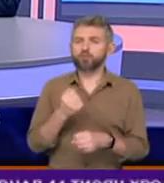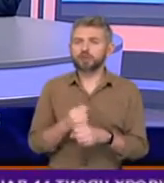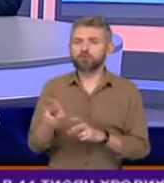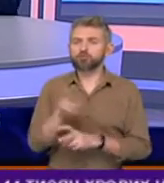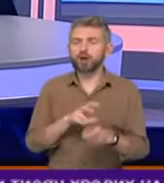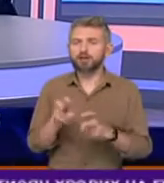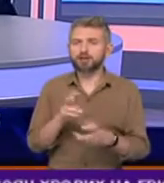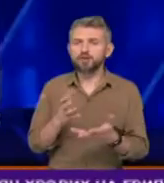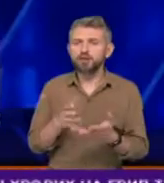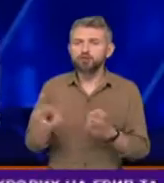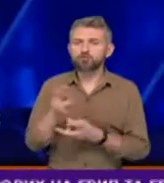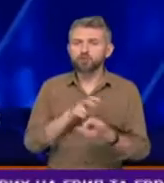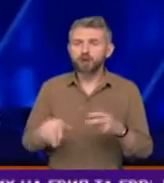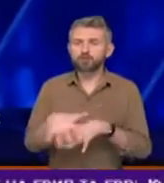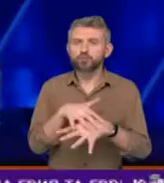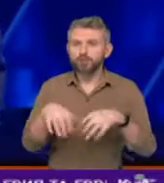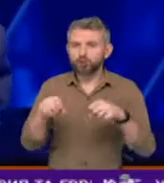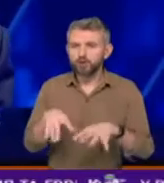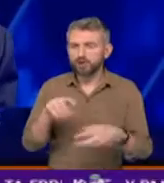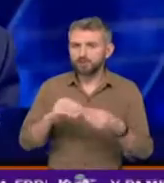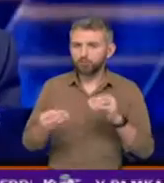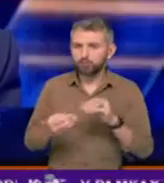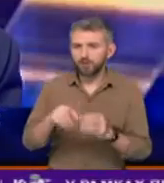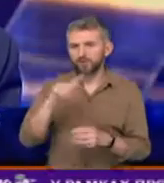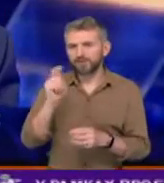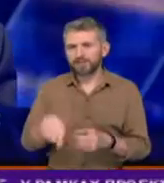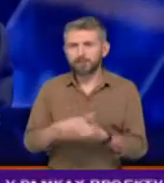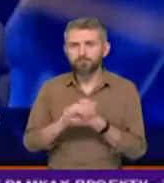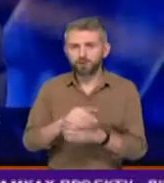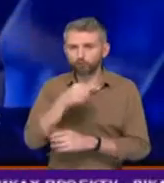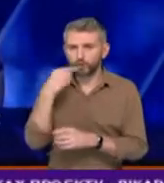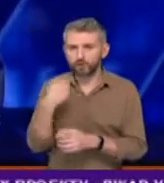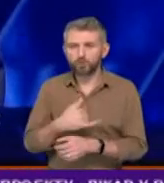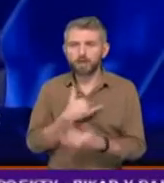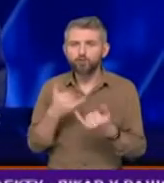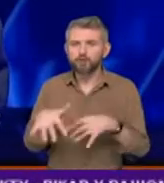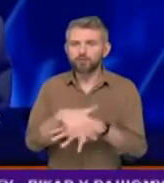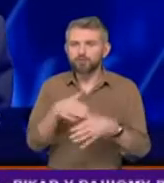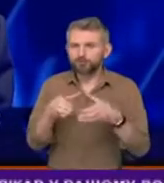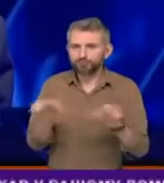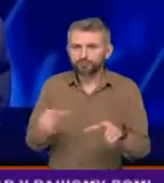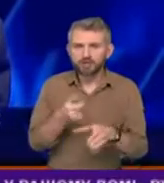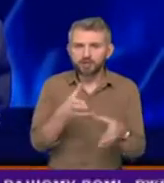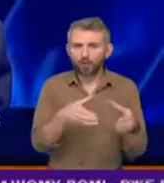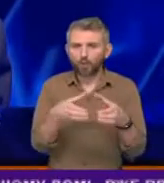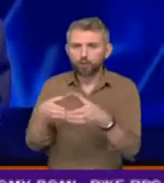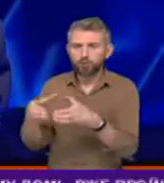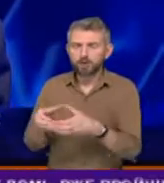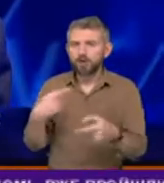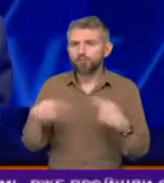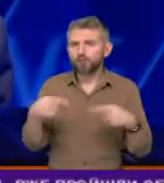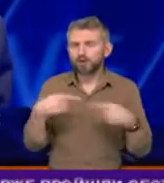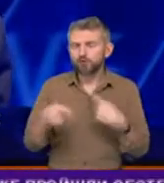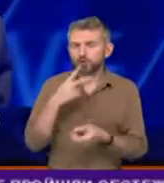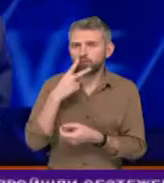шукати суспільного рішення цих проблем війни і миру з Росією, тому що у нас сьогодні суспільство розколоте на кілька груп, які по-різному